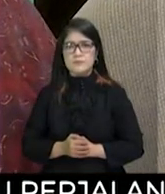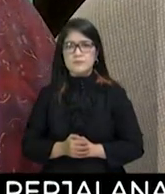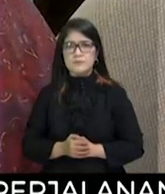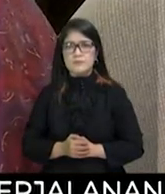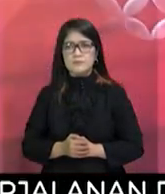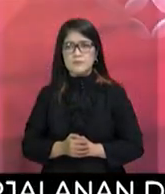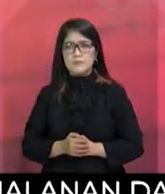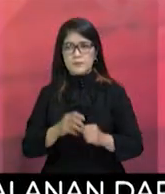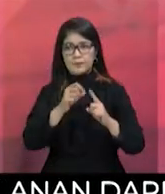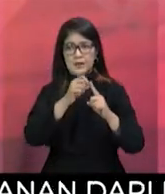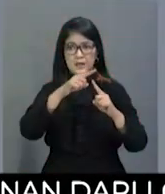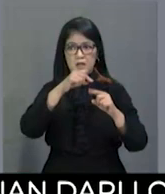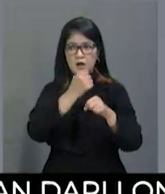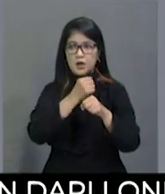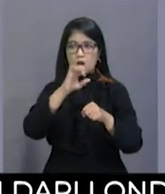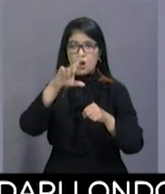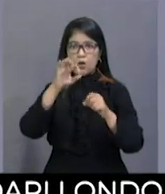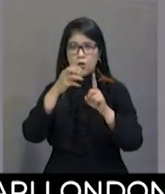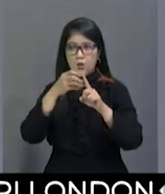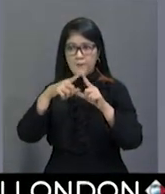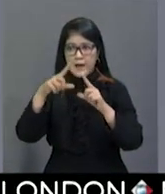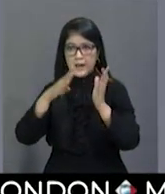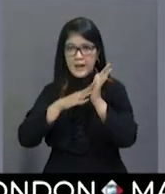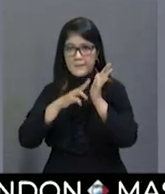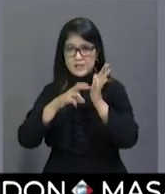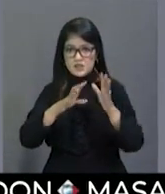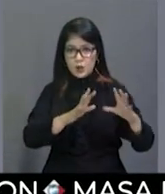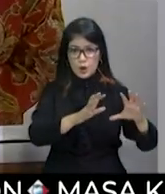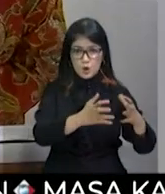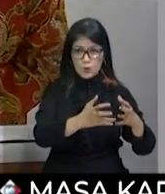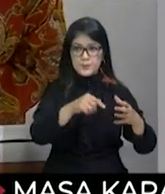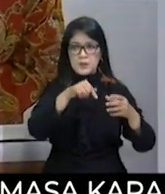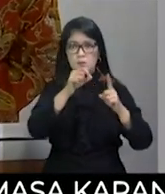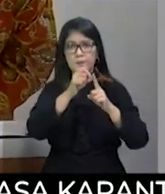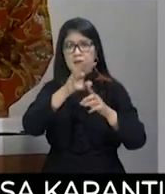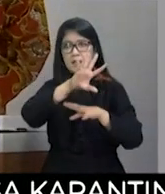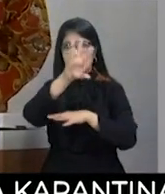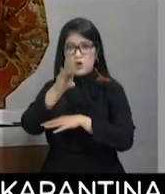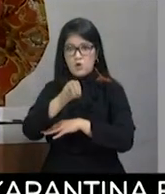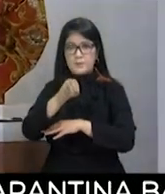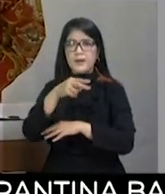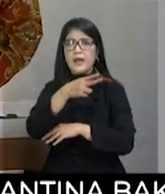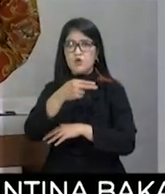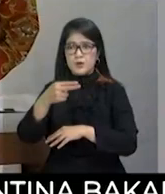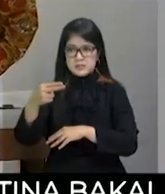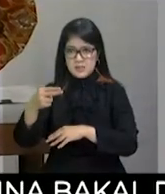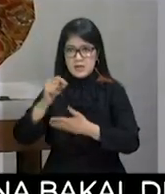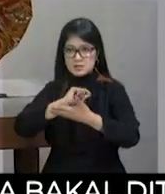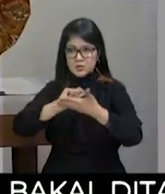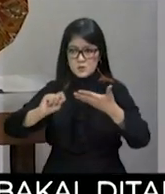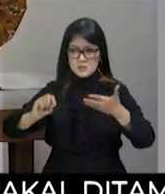PT Global Mediacom Tbk atau MNC Group dan PT Telekomunikasi Indonesia Persero Tbk resmi melakukan penandatanganan